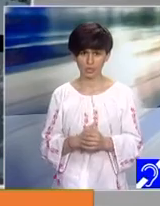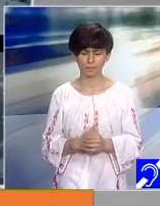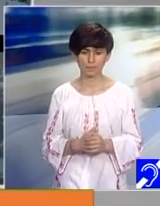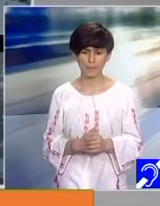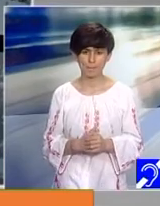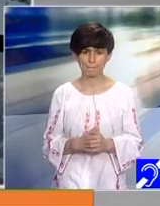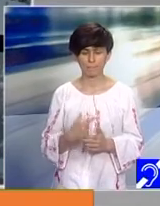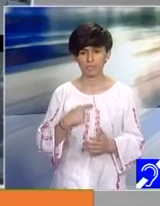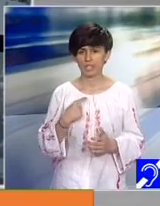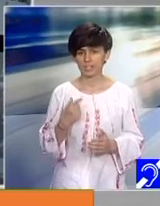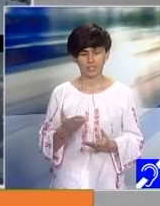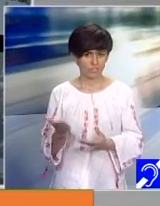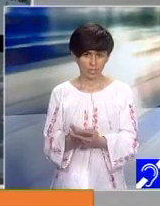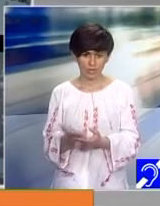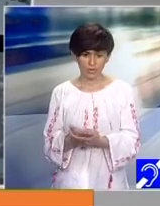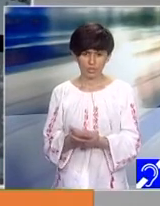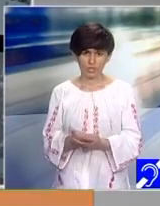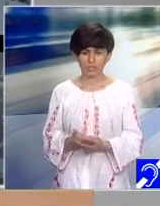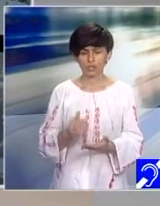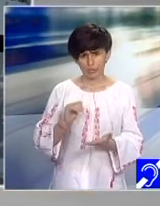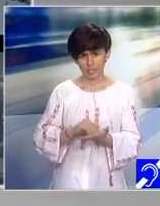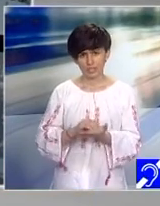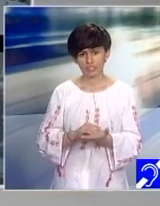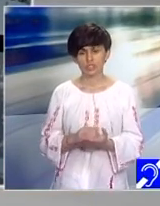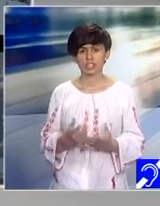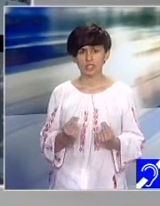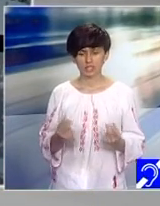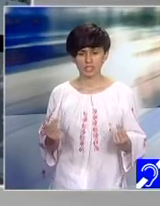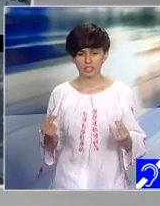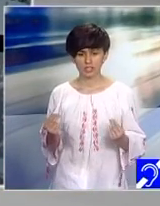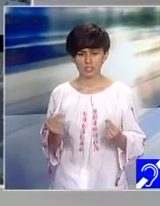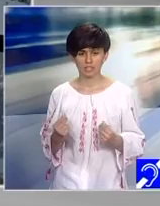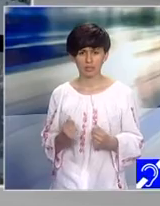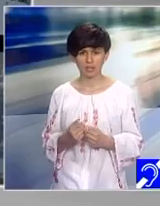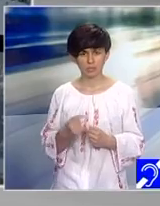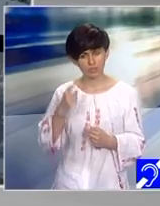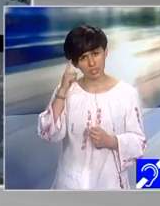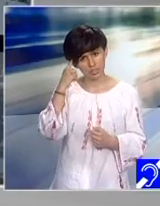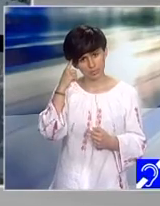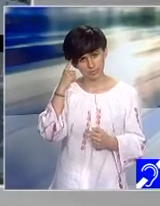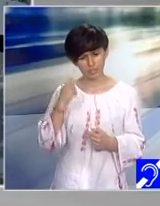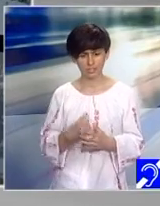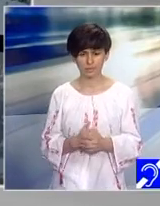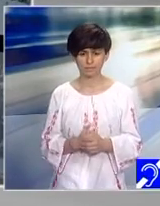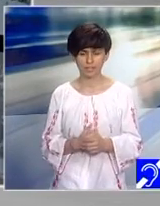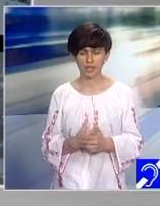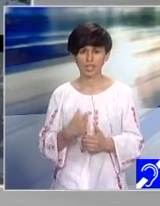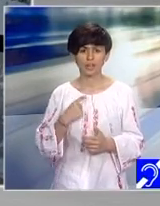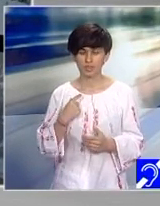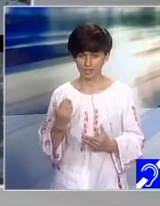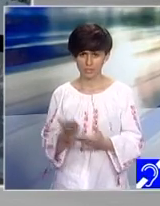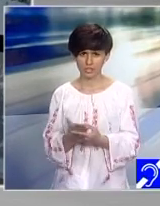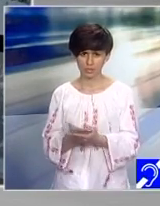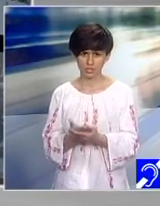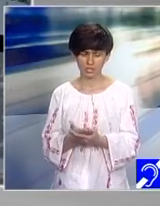este un document necesar din mai multe puncte de vedere. Sigur, este un raport, este și un document